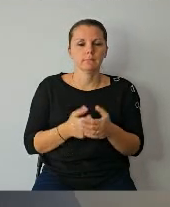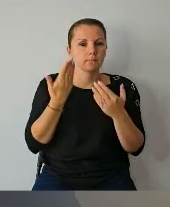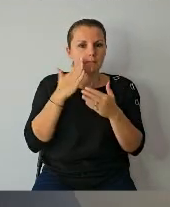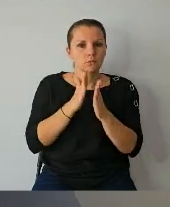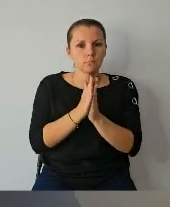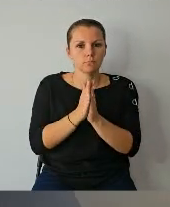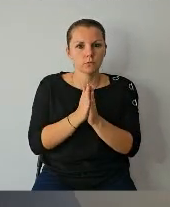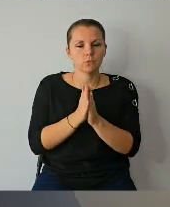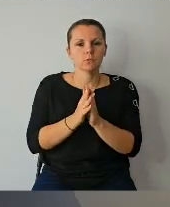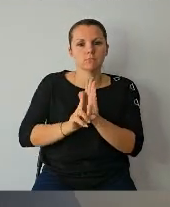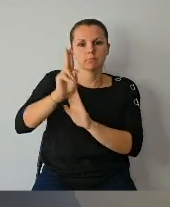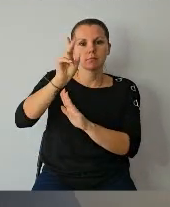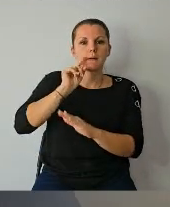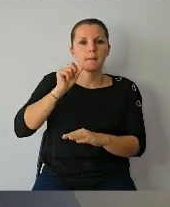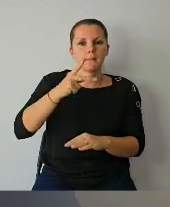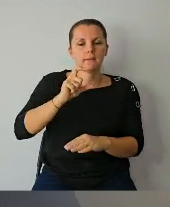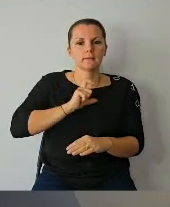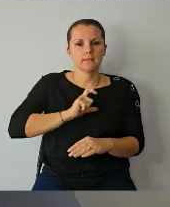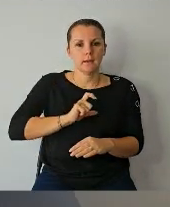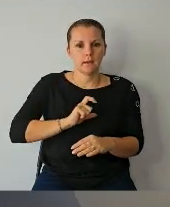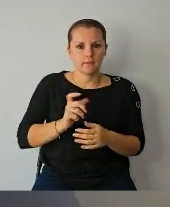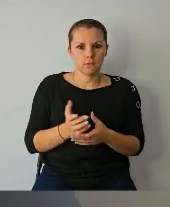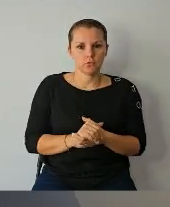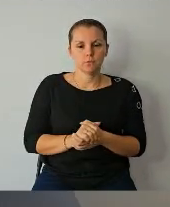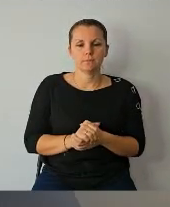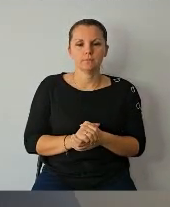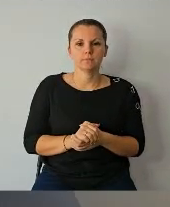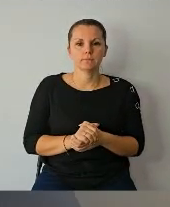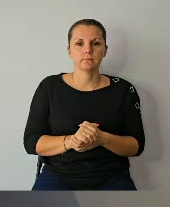Bardzo proszę, zgłasza się Pan Sekretarz.